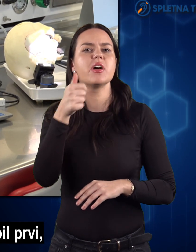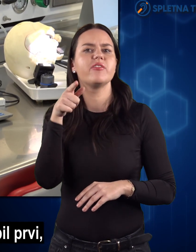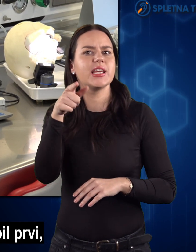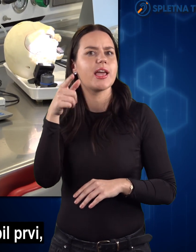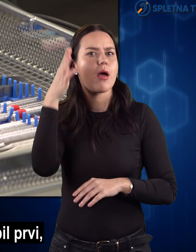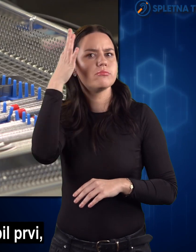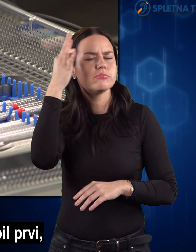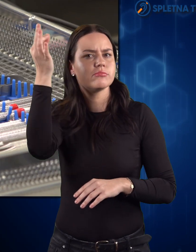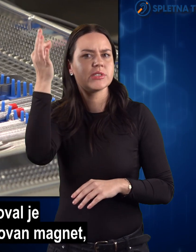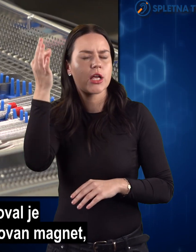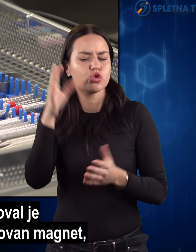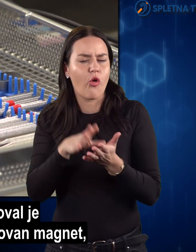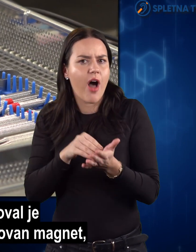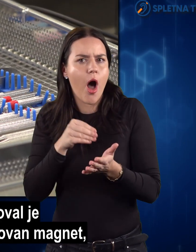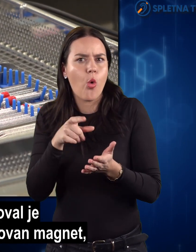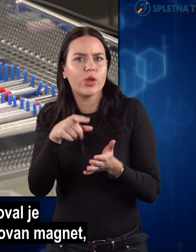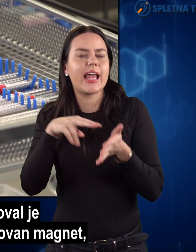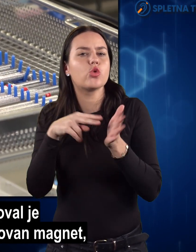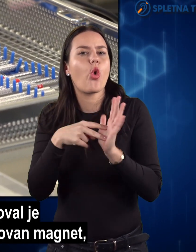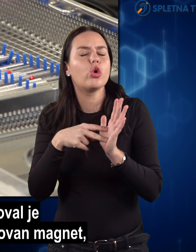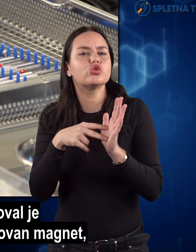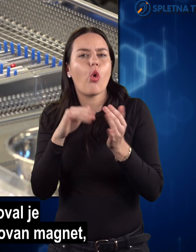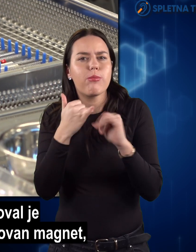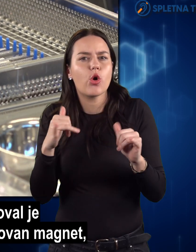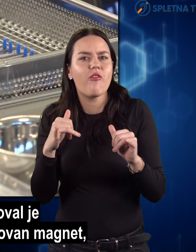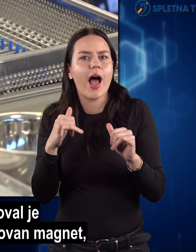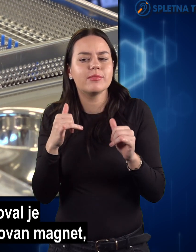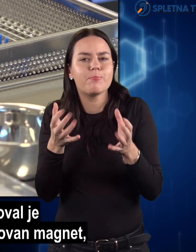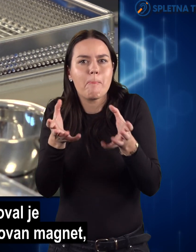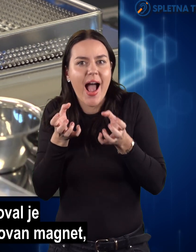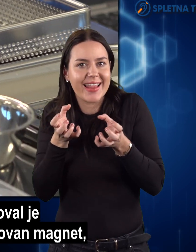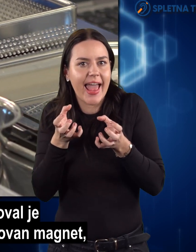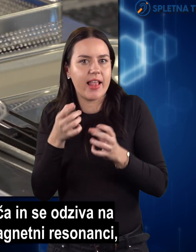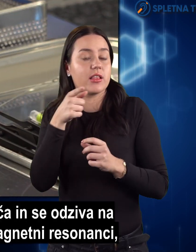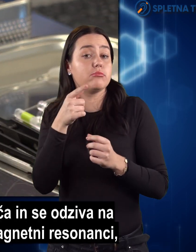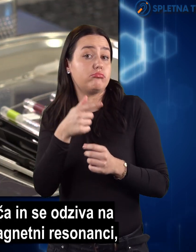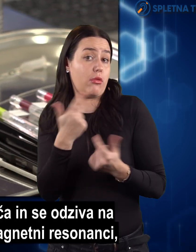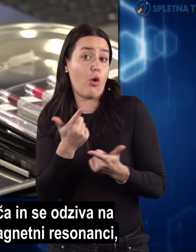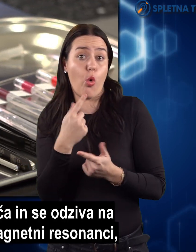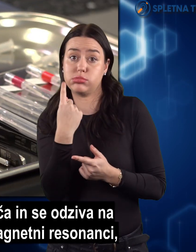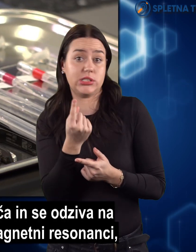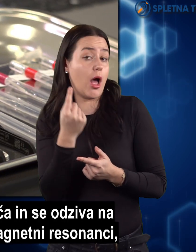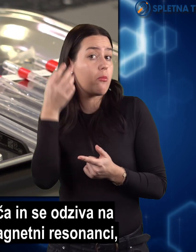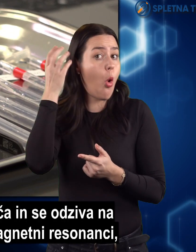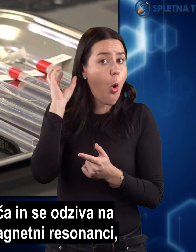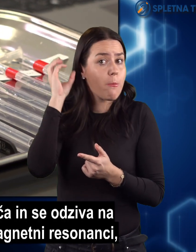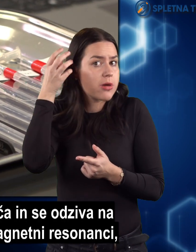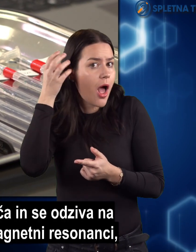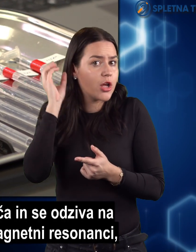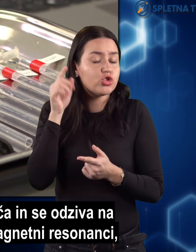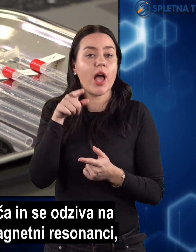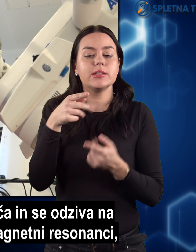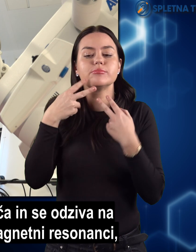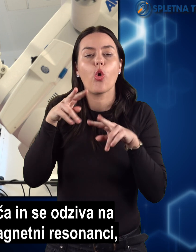Medel je bil prvi, ki je zasnoval tehnološko oblikovan magnet, ki se lahko sam obrača in se odziva na magnetno polje pri